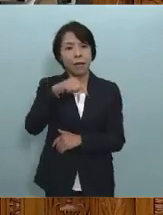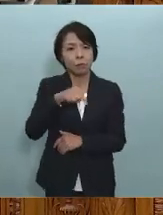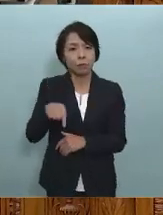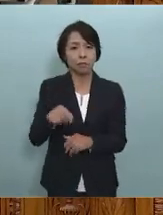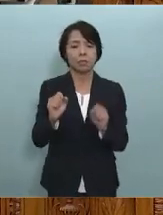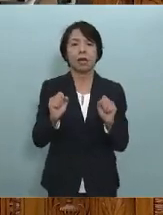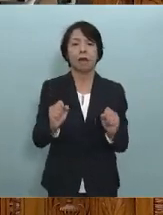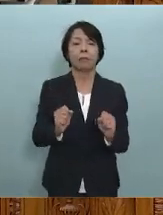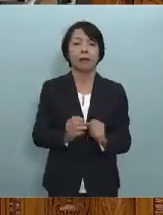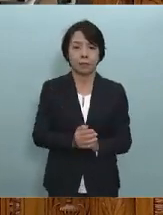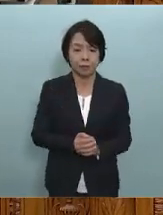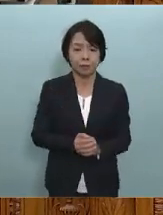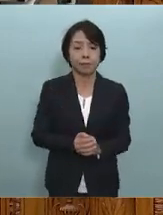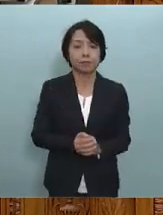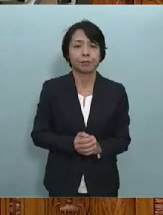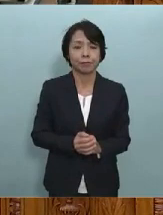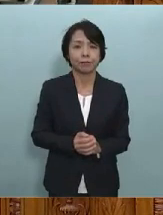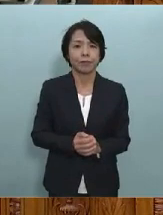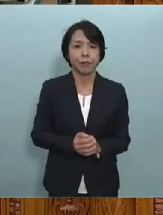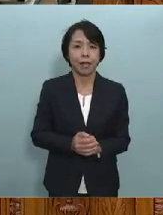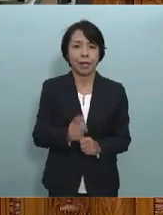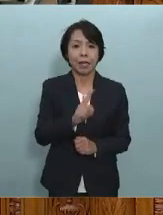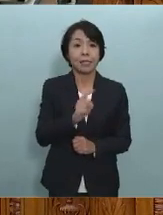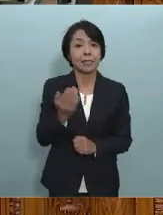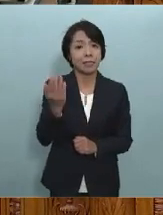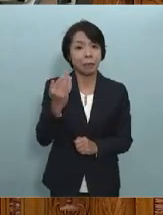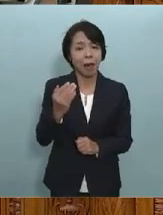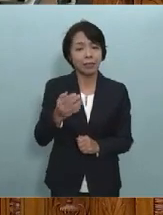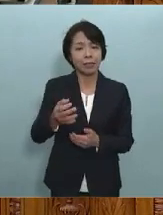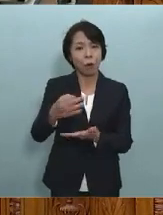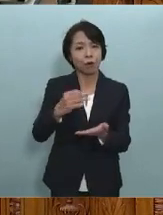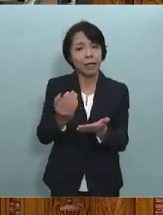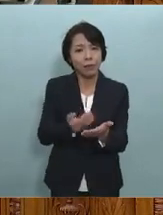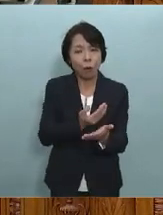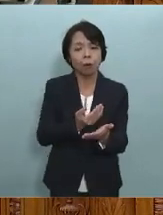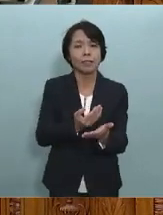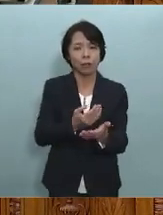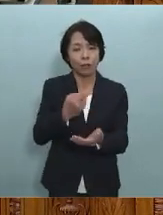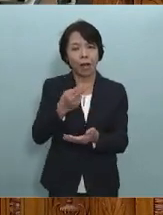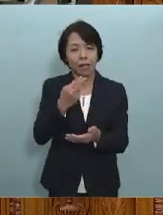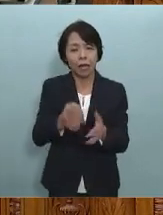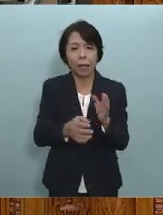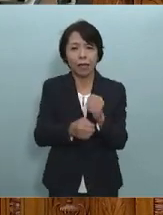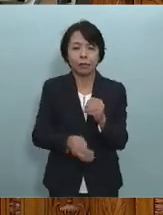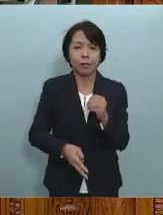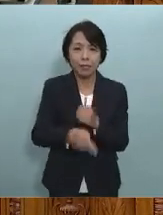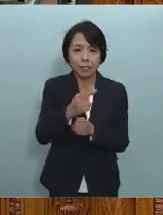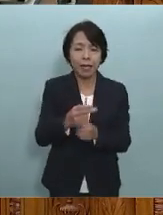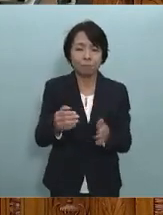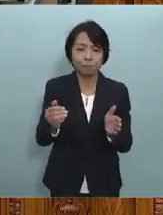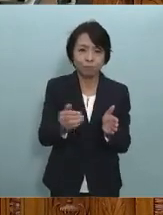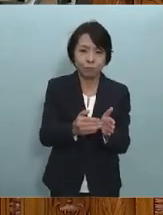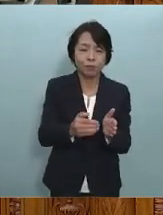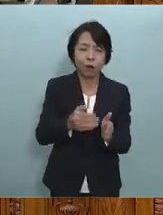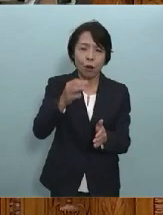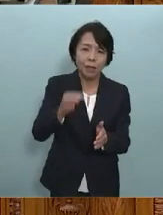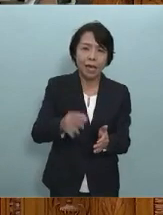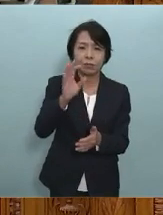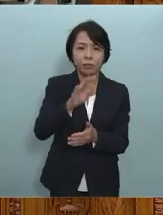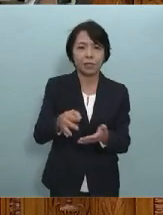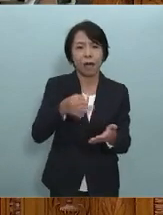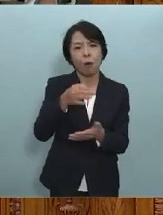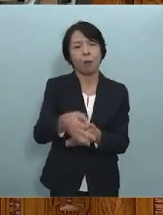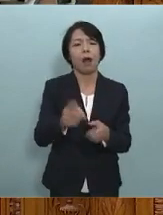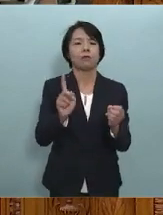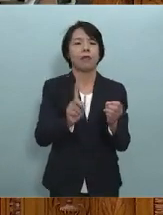あることをご存知でしょうか前の日の売れ残りや賞味期限が迫った品を求めるためですそんな外国人との